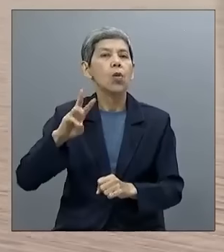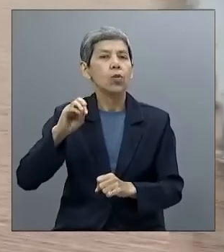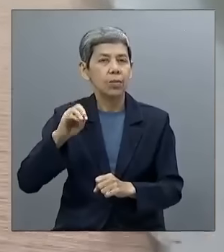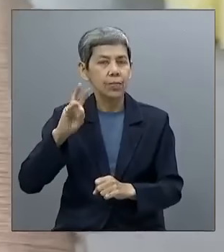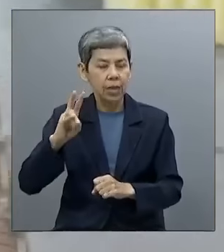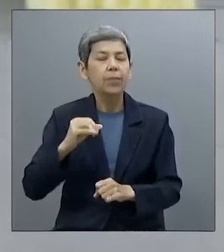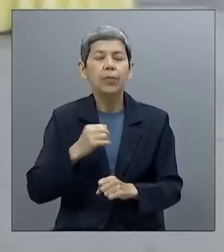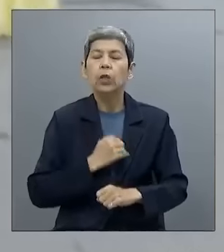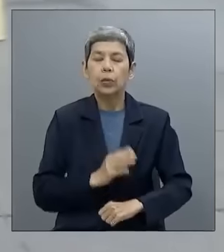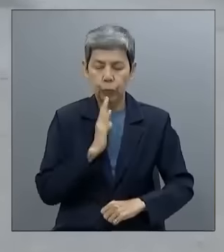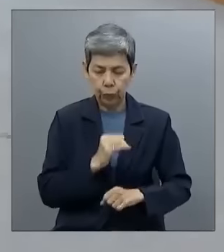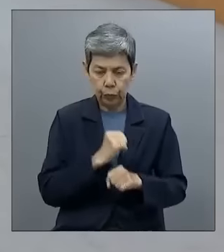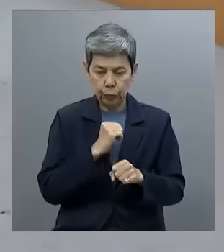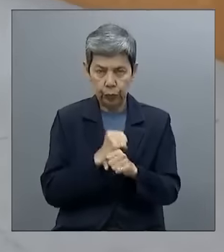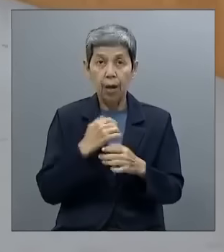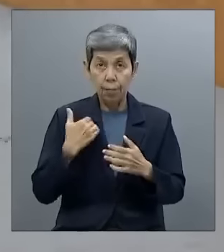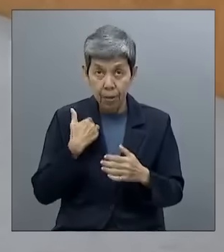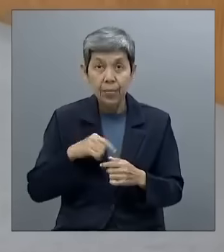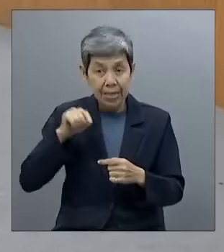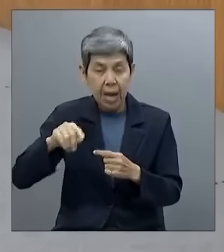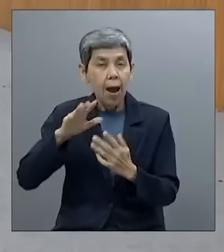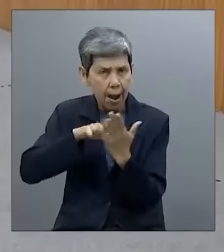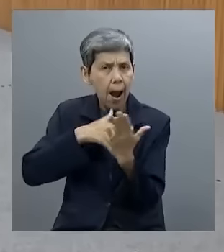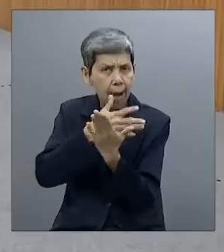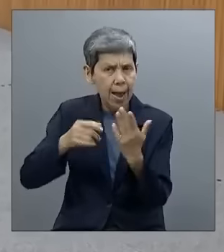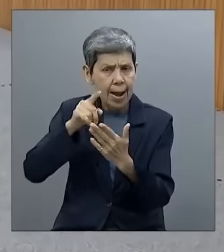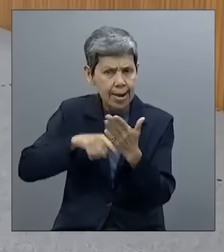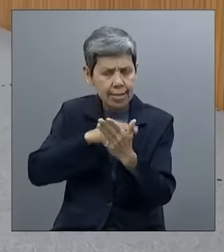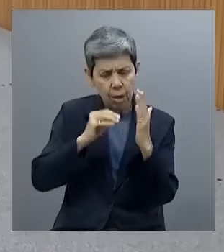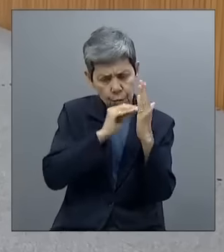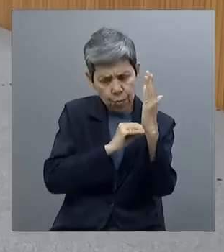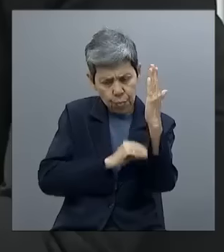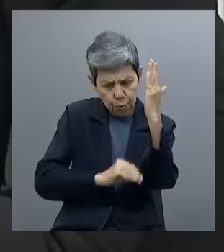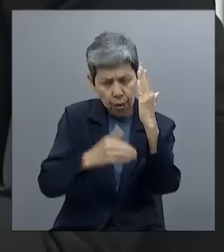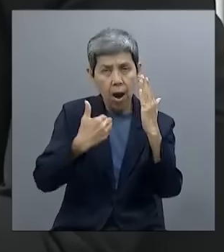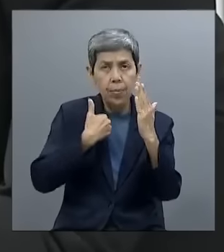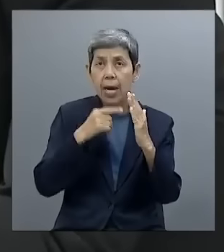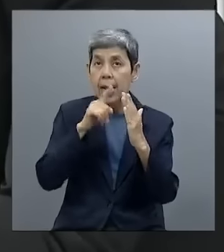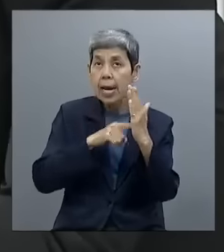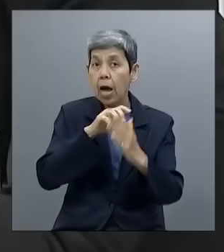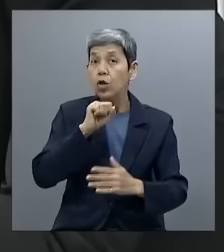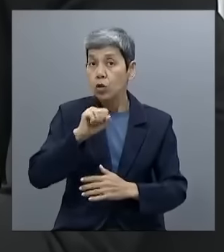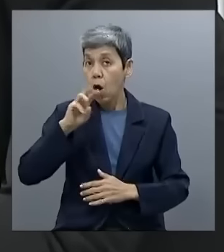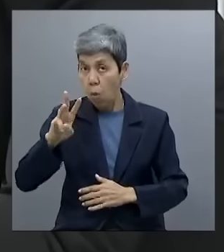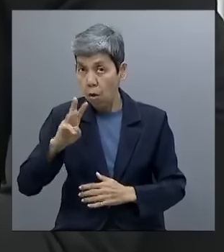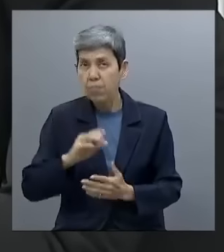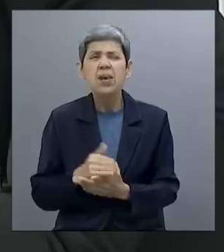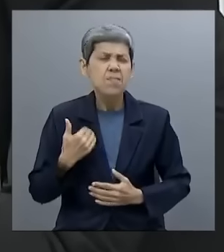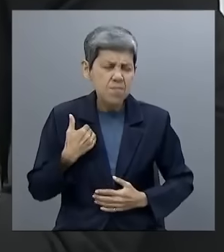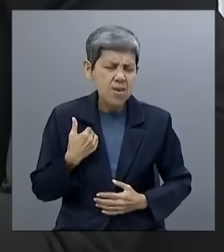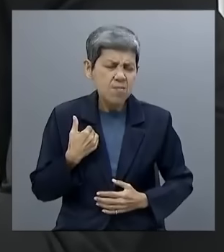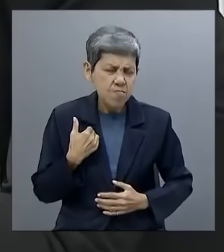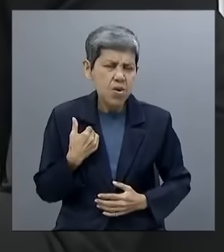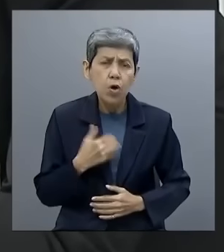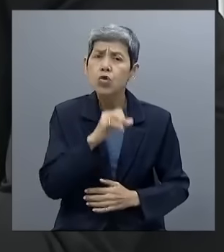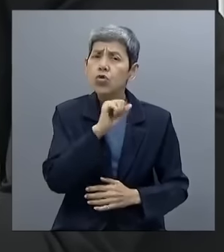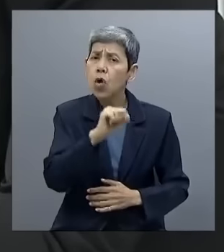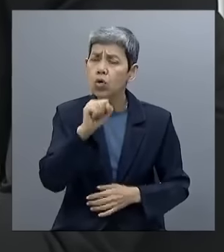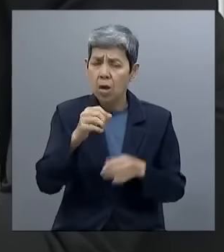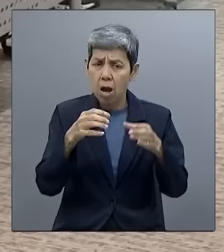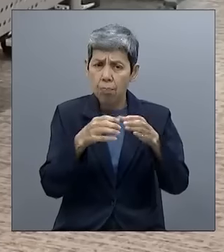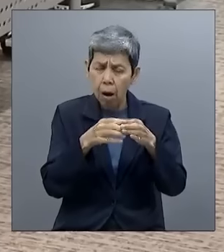างเคร่งครัดคู่ขนานกันนั้นยังมีแผนเลือกตั้งท้องถิ่นและเลือกสว.อีกด้วยแต่ก็มีรายงานเขาว่าส.ส.ในพรรค